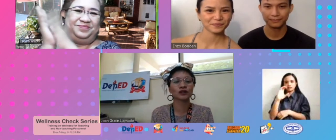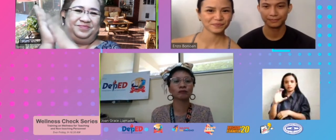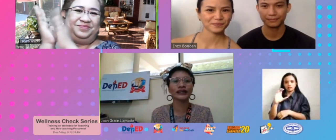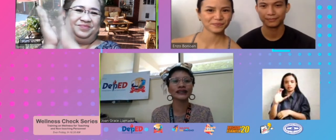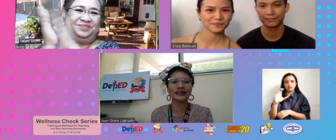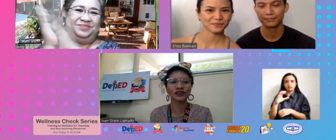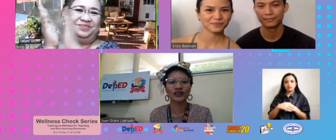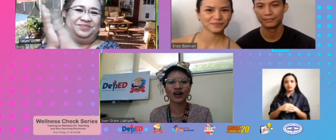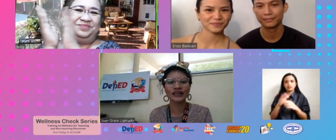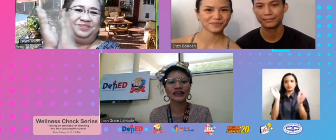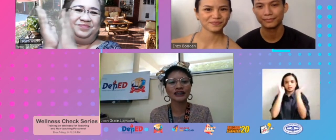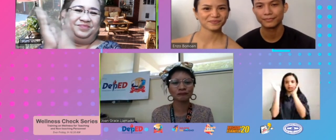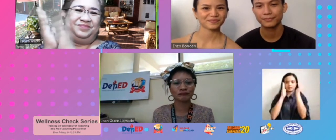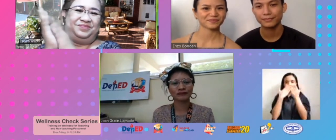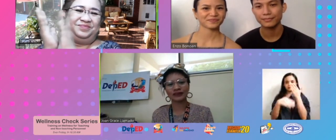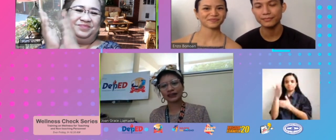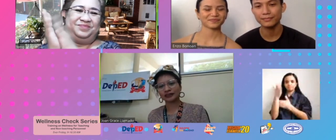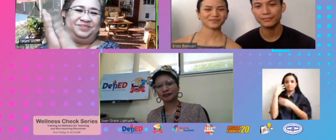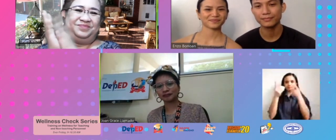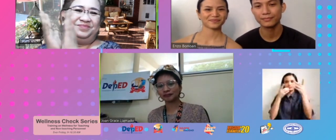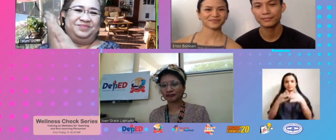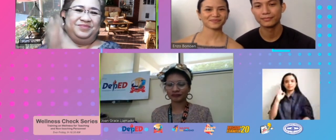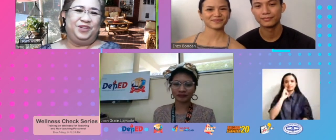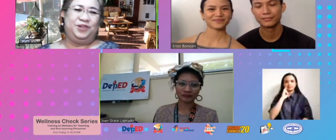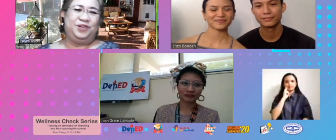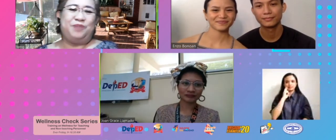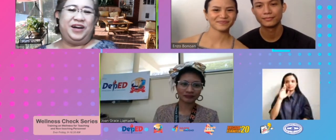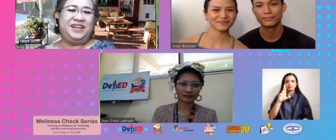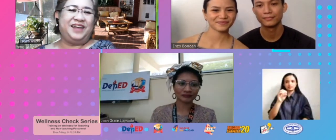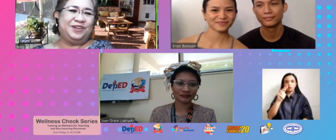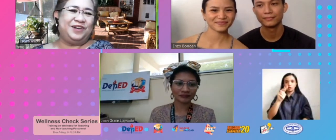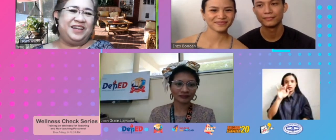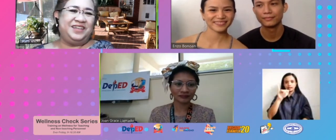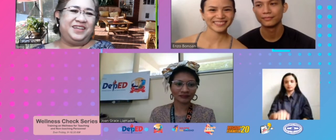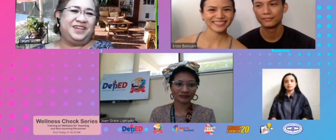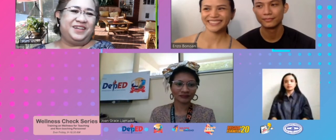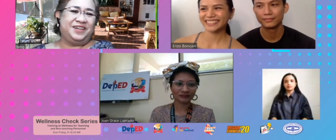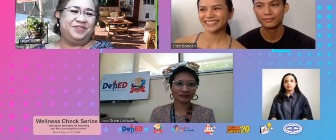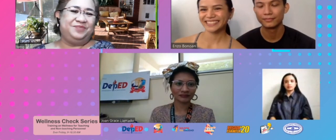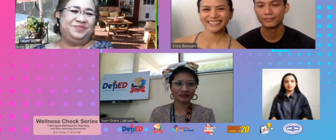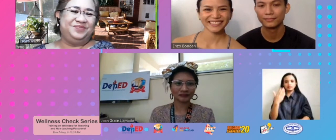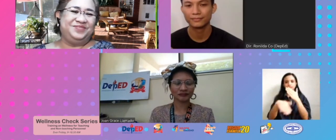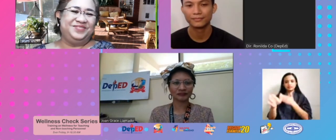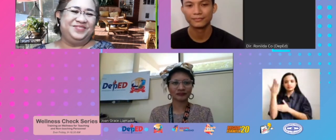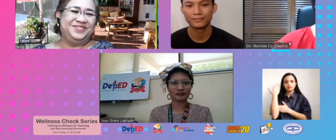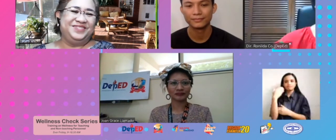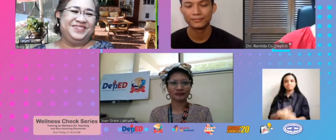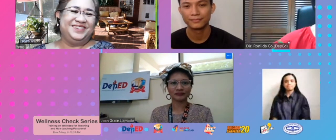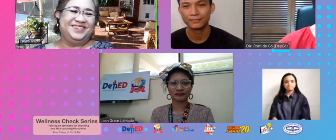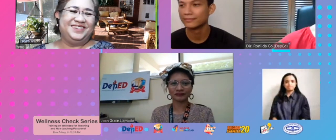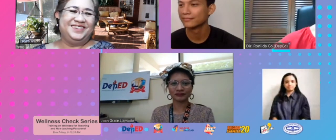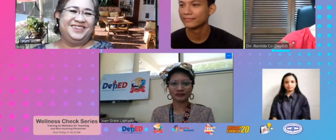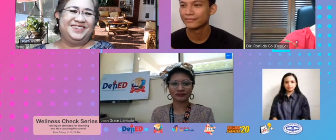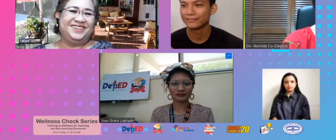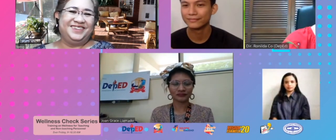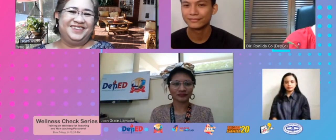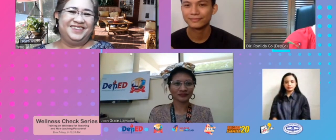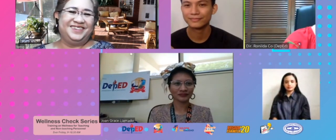parang napaka-konti nung time natin to discuss these things, no? Okay, so ayan, shout out lang po sa mga taga